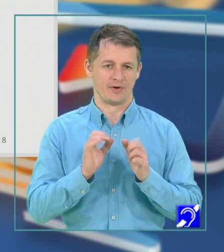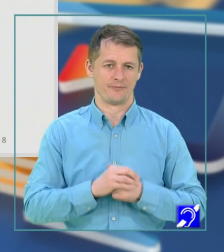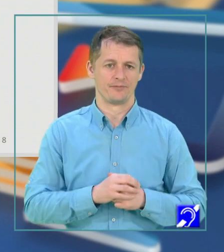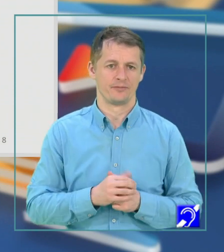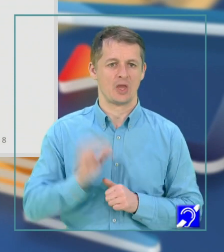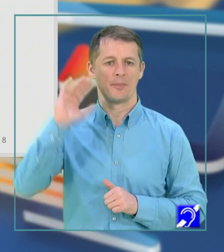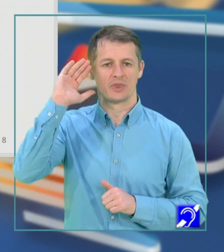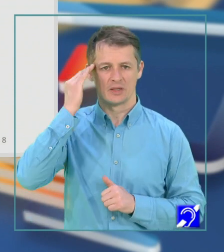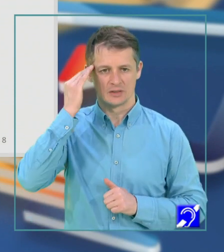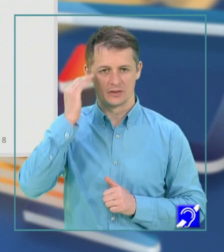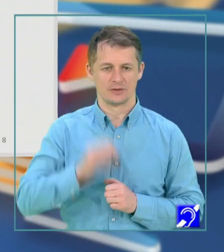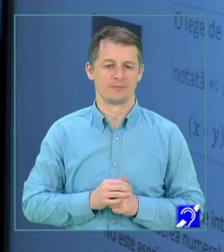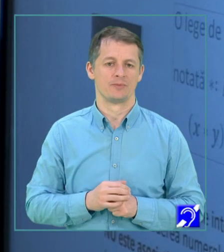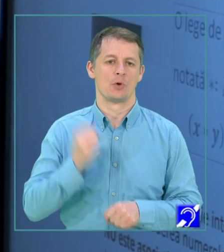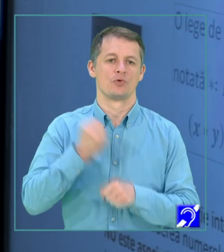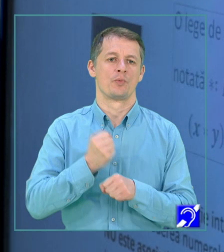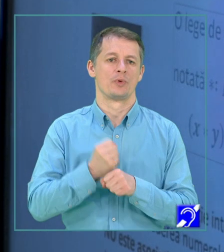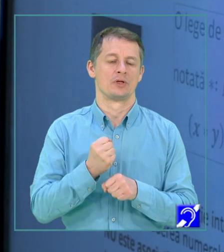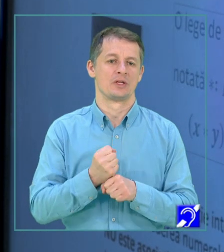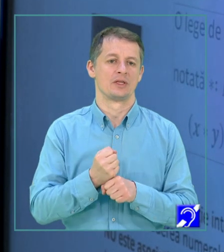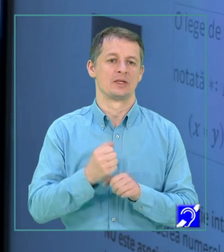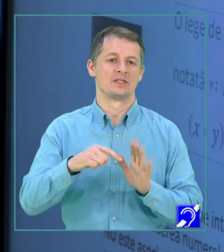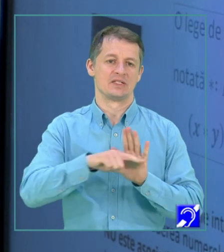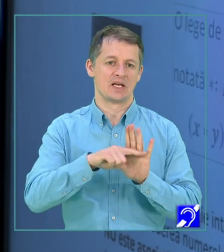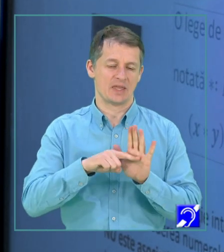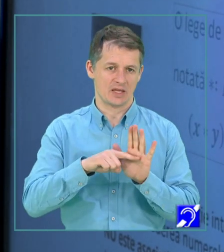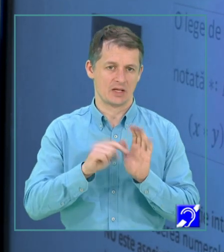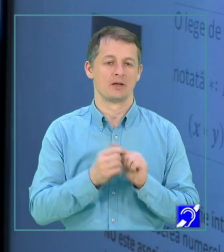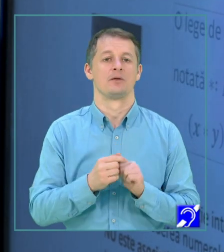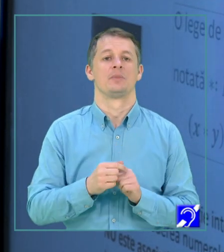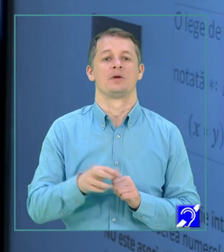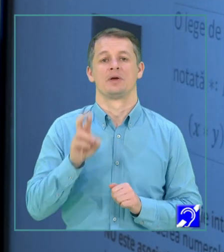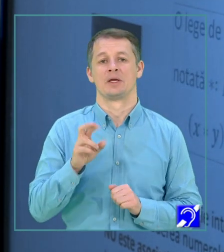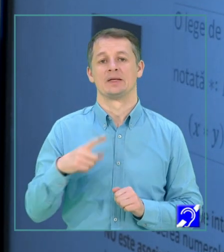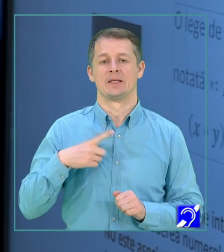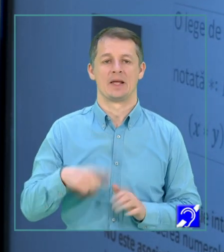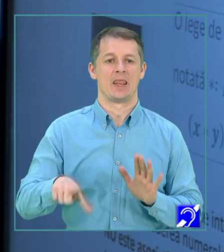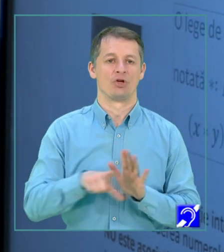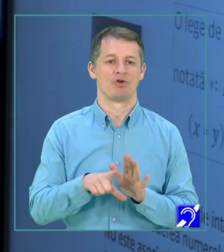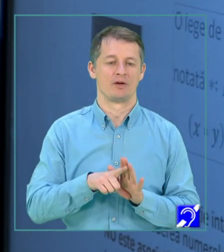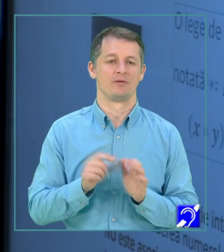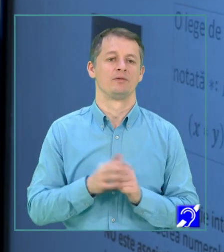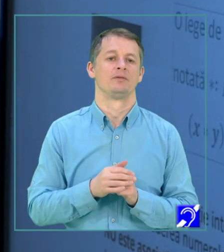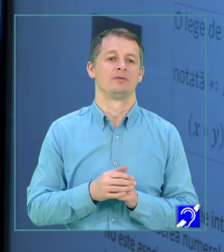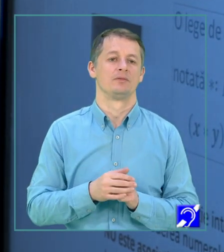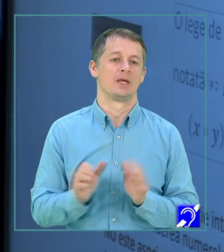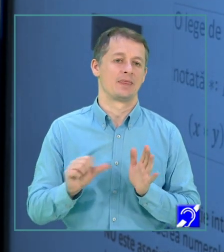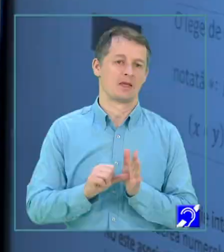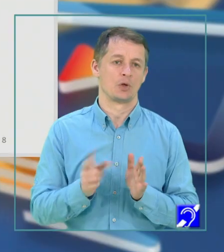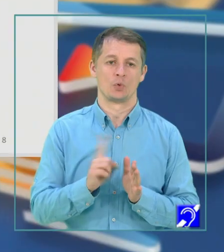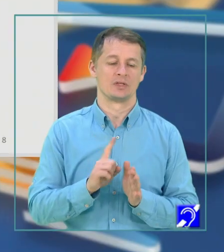că operația de scădere pe R este lege de compoziție internă, dar nu este asociativă, pentru